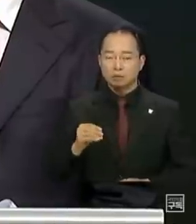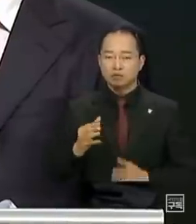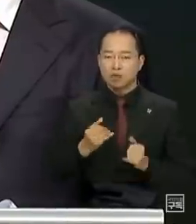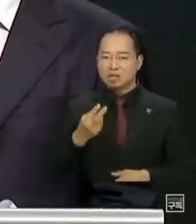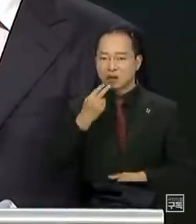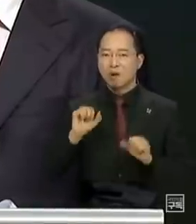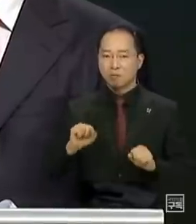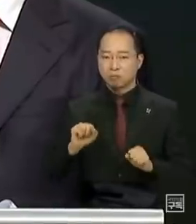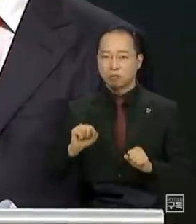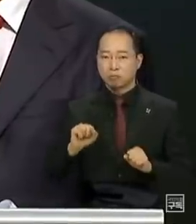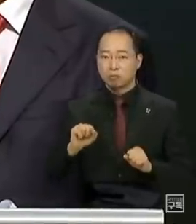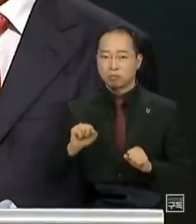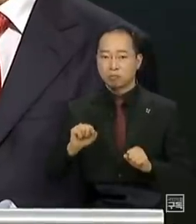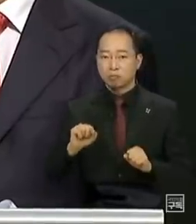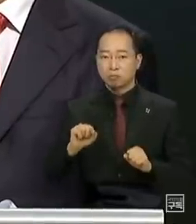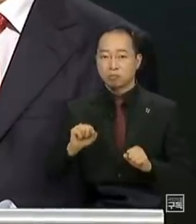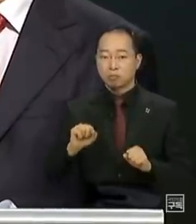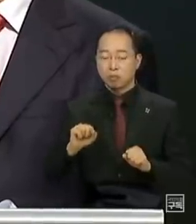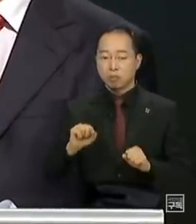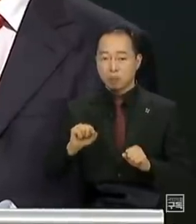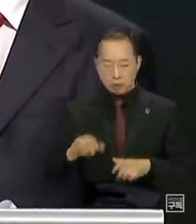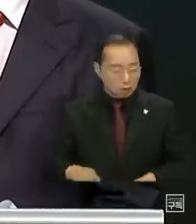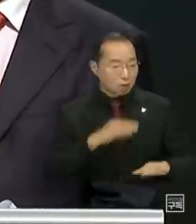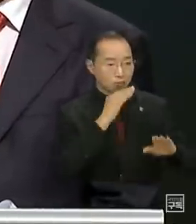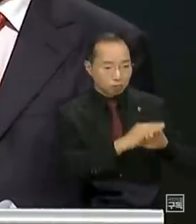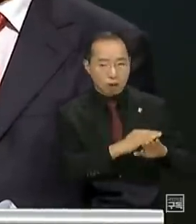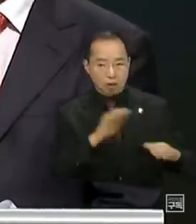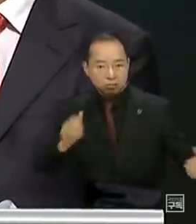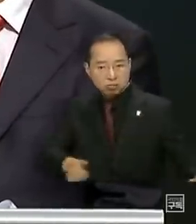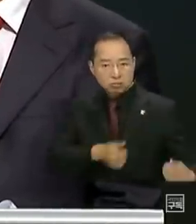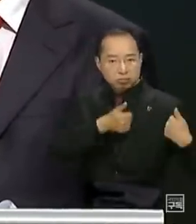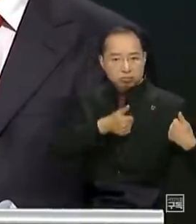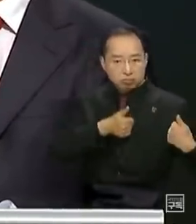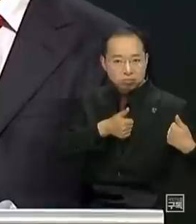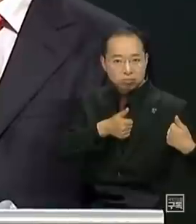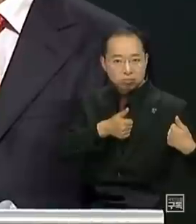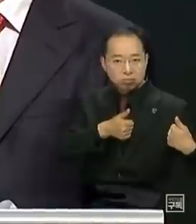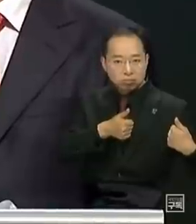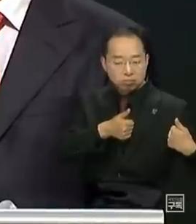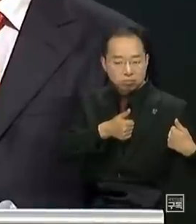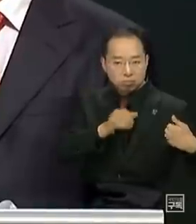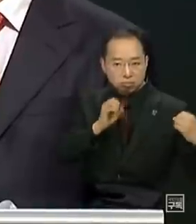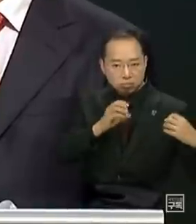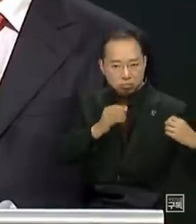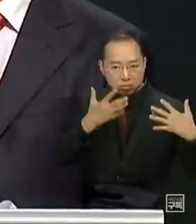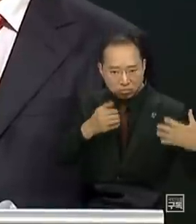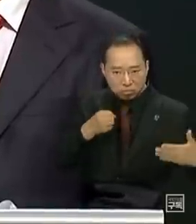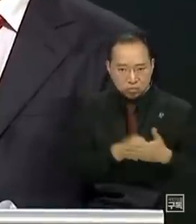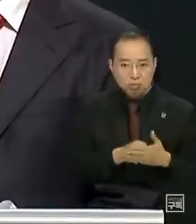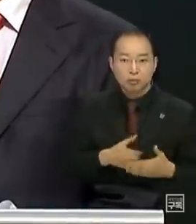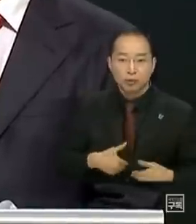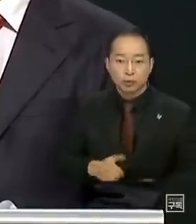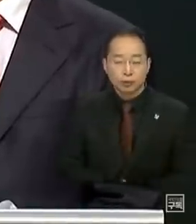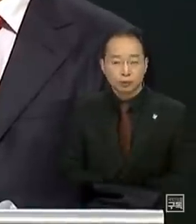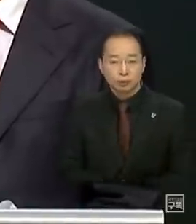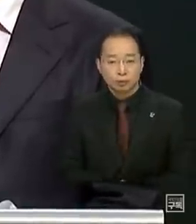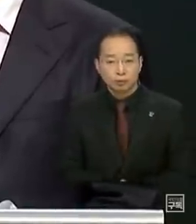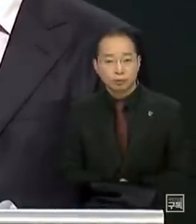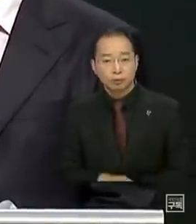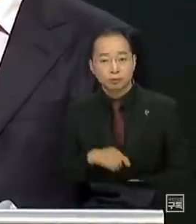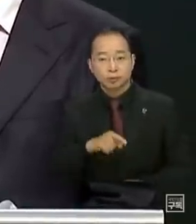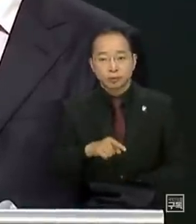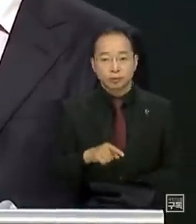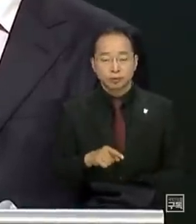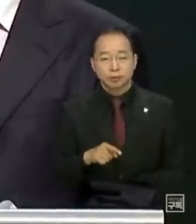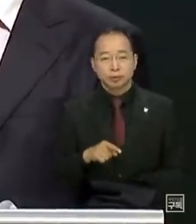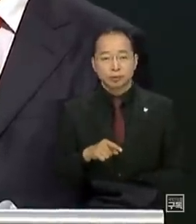됩니다. 독일의 슈미트처럼. 슈미트가 담판을 지어서 그 전술핵을